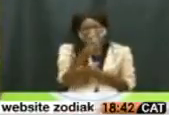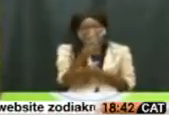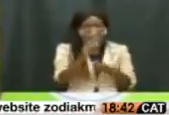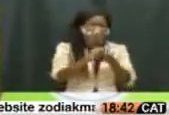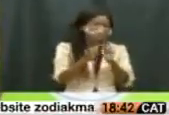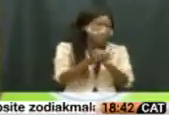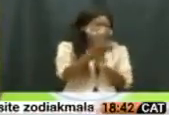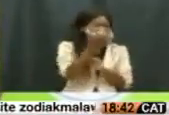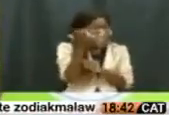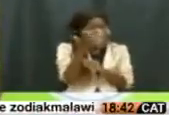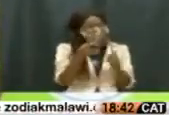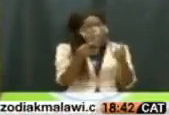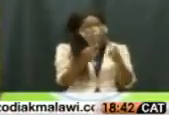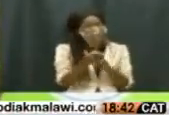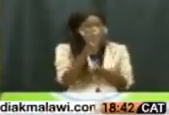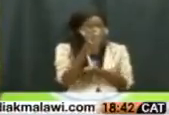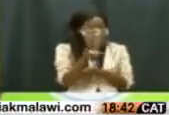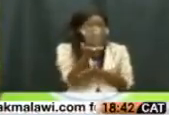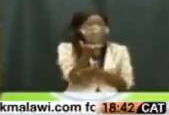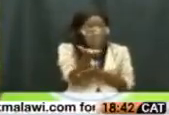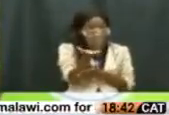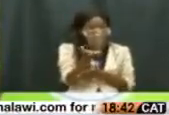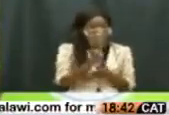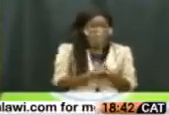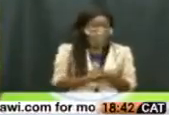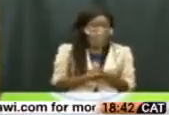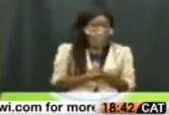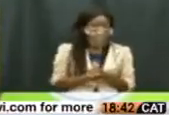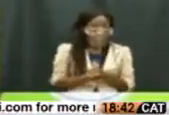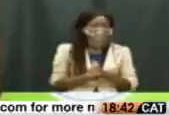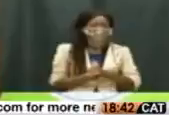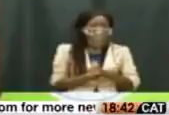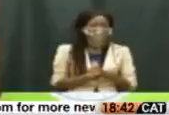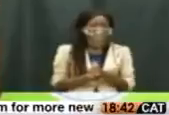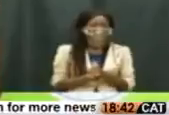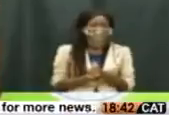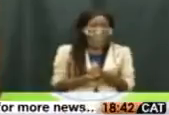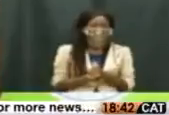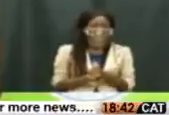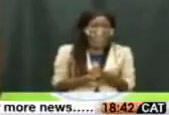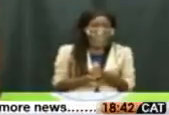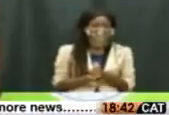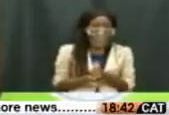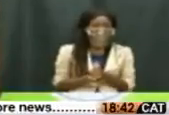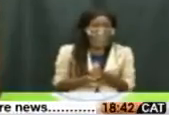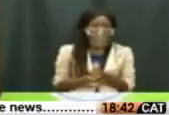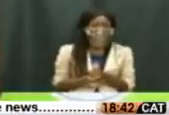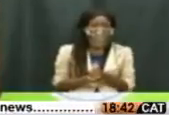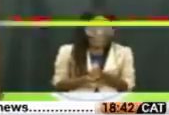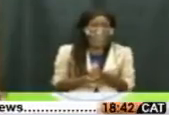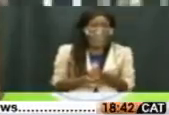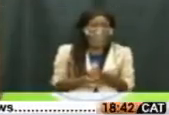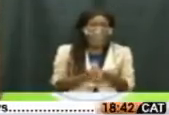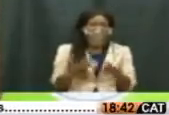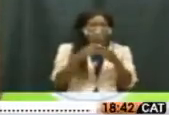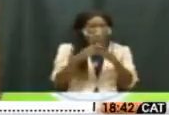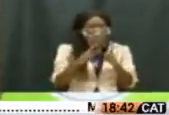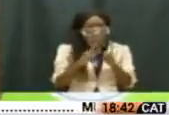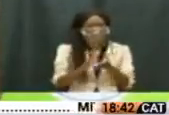zipinjo zimene tinkuka nakumana nazo ndiponso ma lessons